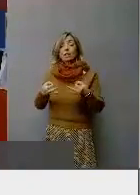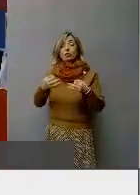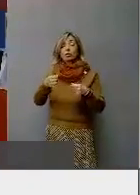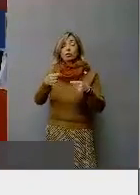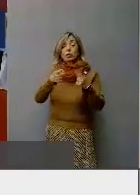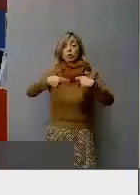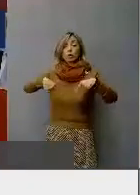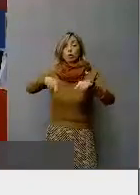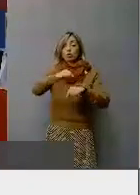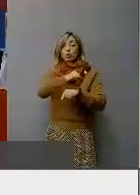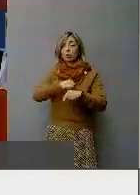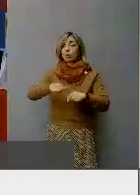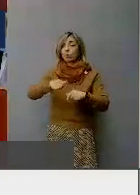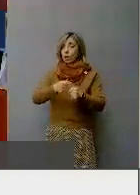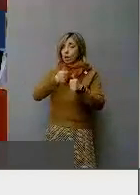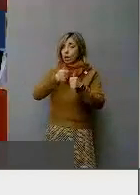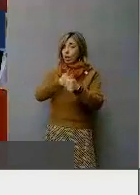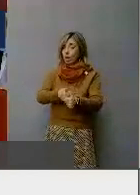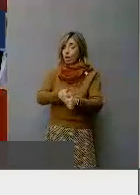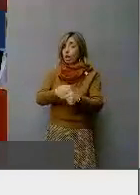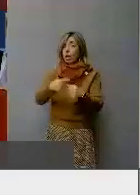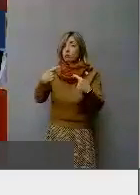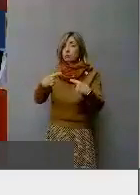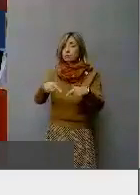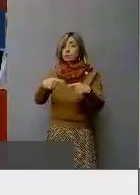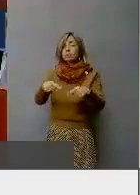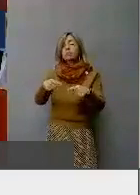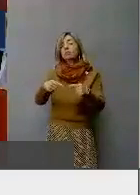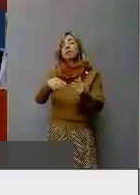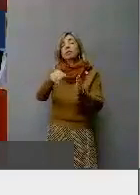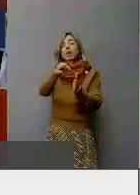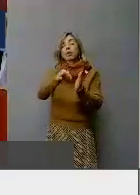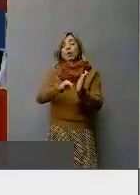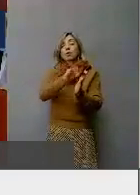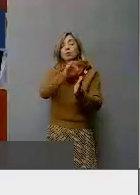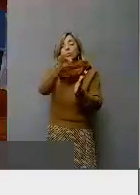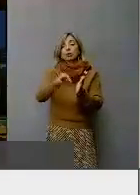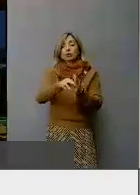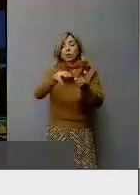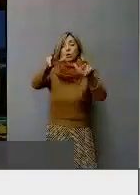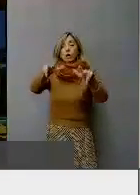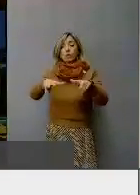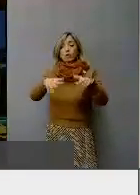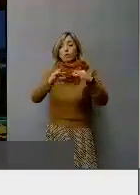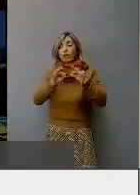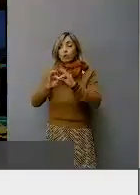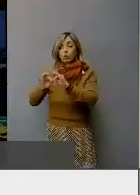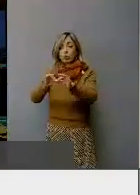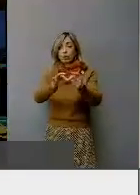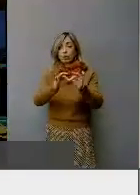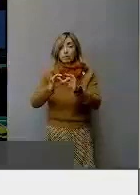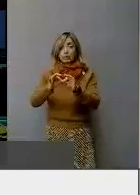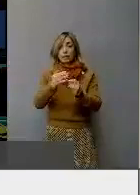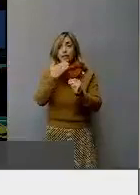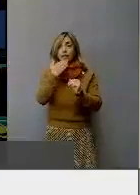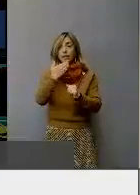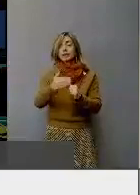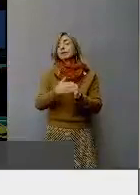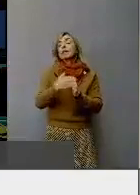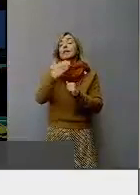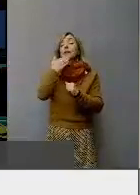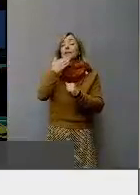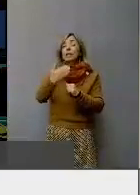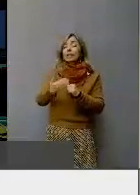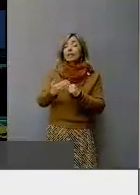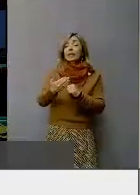impegnativa dell'ordine del giorno approvato all'unanimità grazie grazie a lei considera lodi consigliere giordano